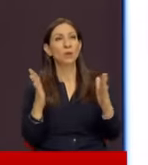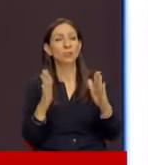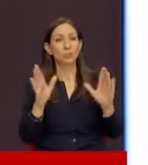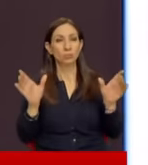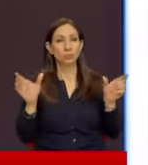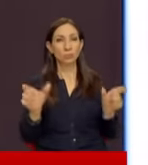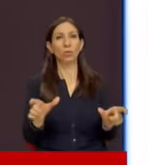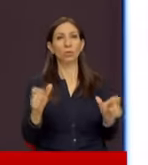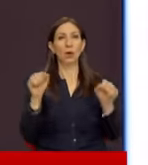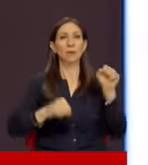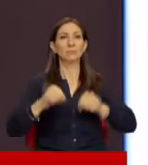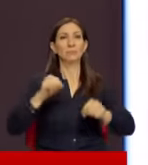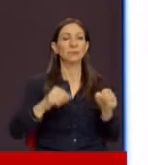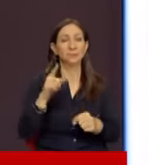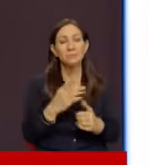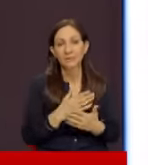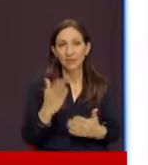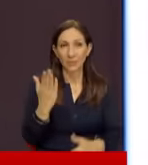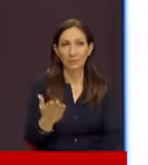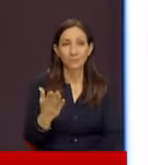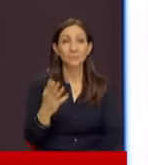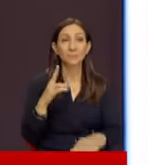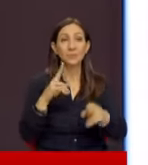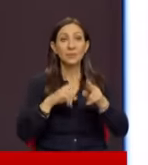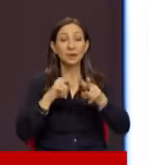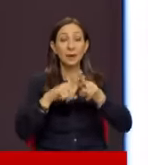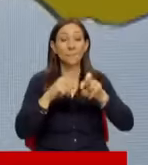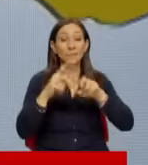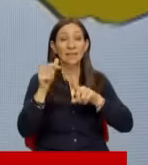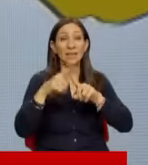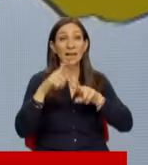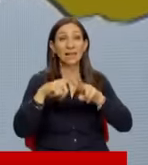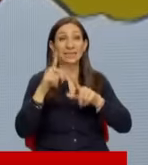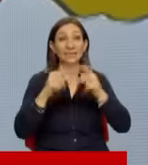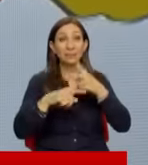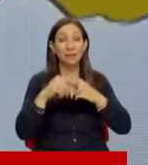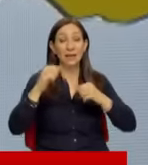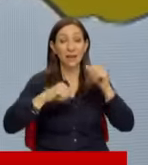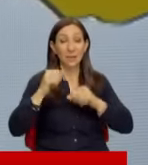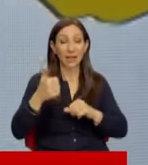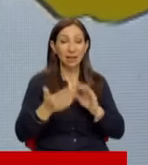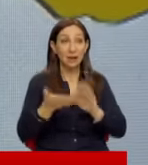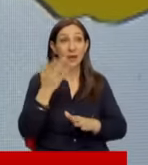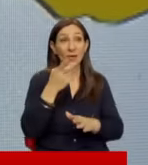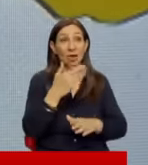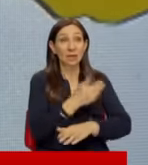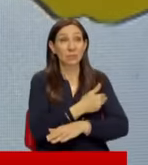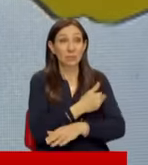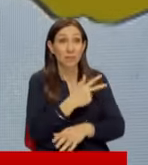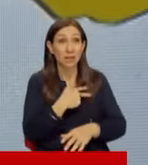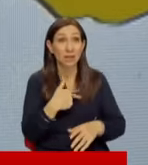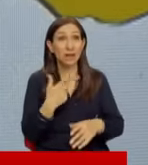monoblok rakiptir yani. Devam edelim yine. Kapitalizmde de bu arada rekabet kaliteyi arttırır diye de bir ifade var. Belki belediyelerin verdiği